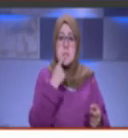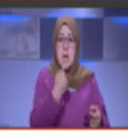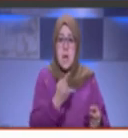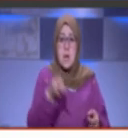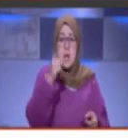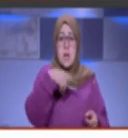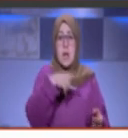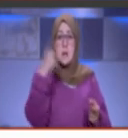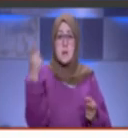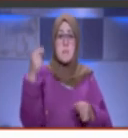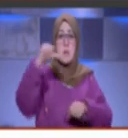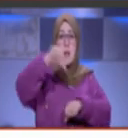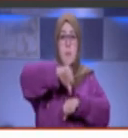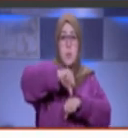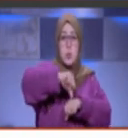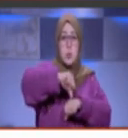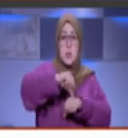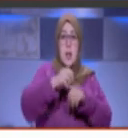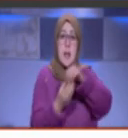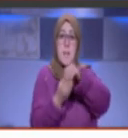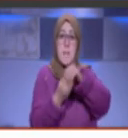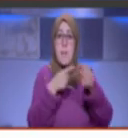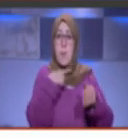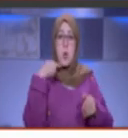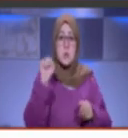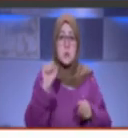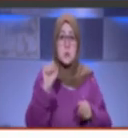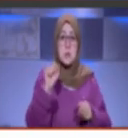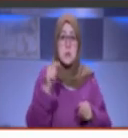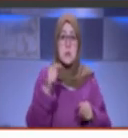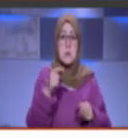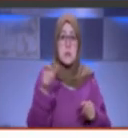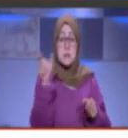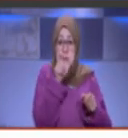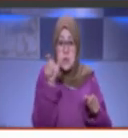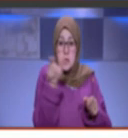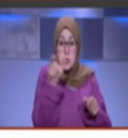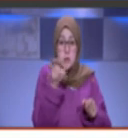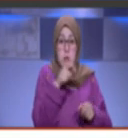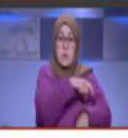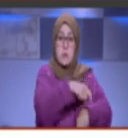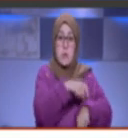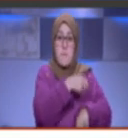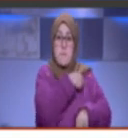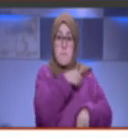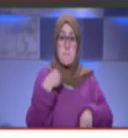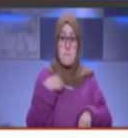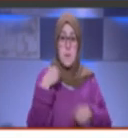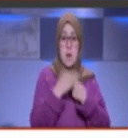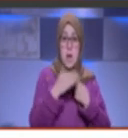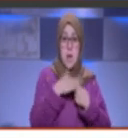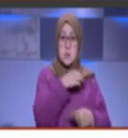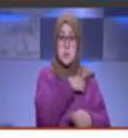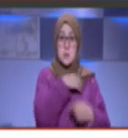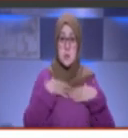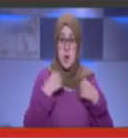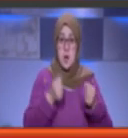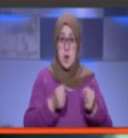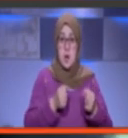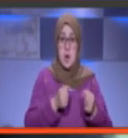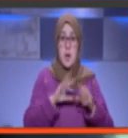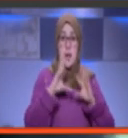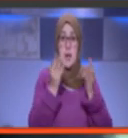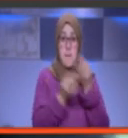المدن الجامعية المخصصة ونزل الشباب تحت إشراف طبي كامل، إضافة إلى متابعة حالتهم الصحية